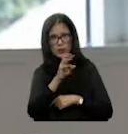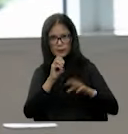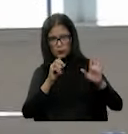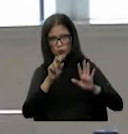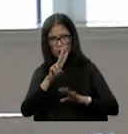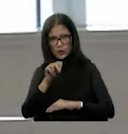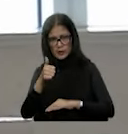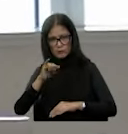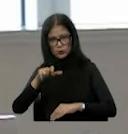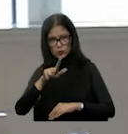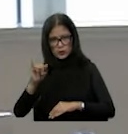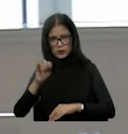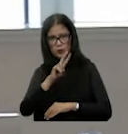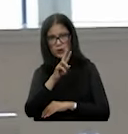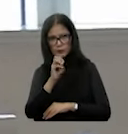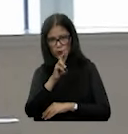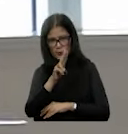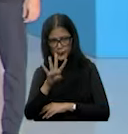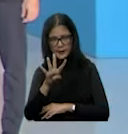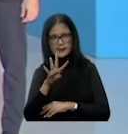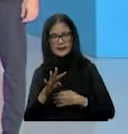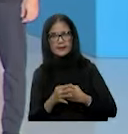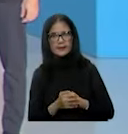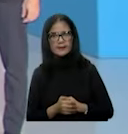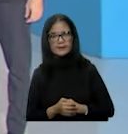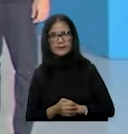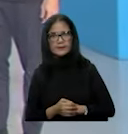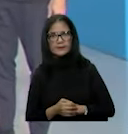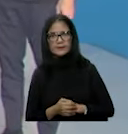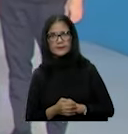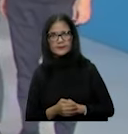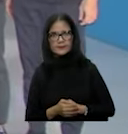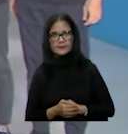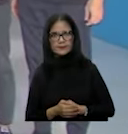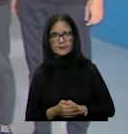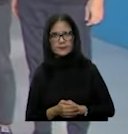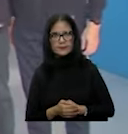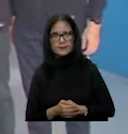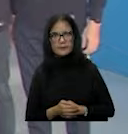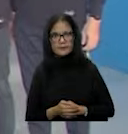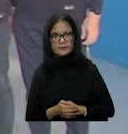2024 mendatang dari Jakarta Ayub ratiwi rizhudin R yuliantos melaporkan